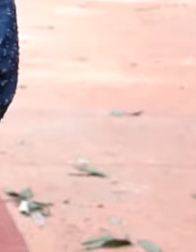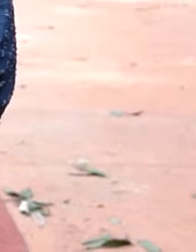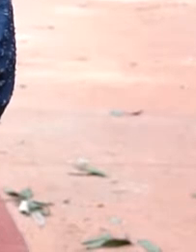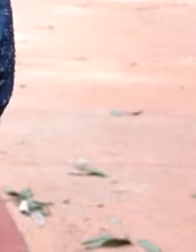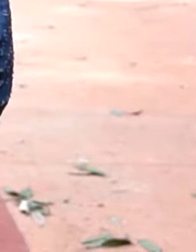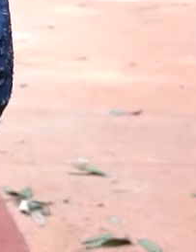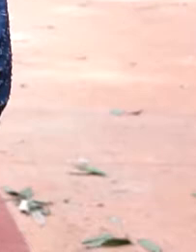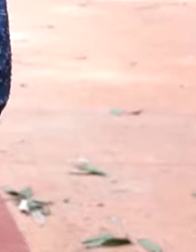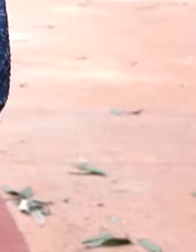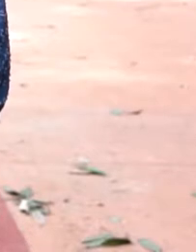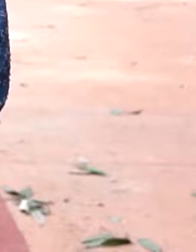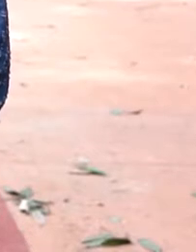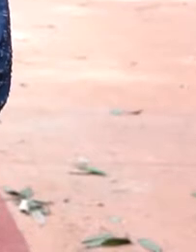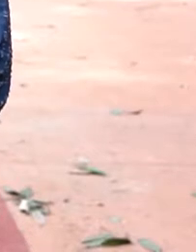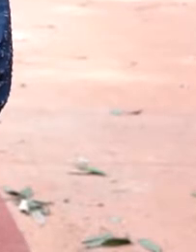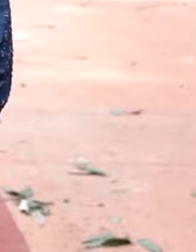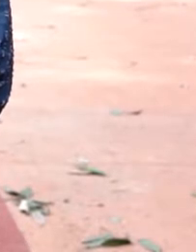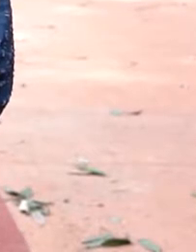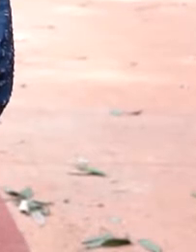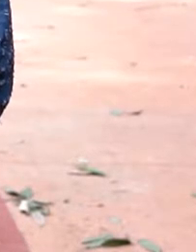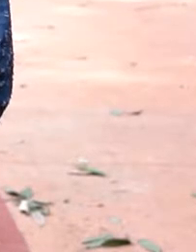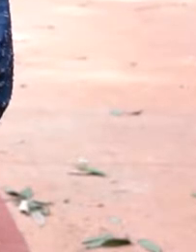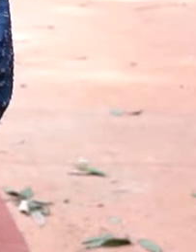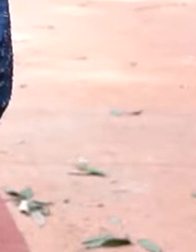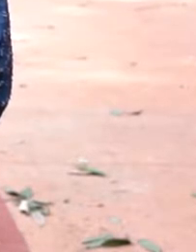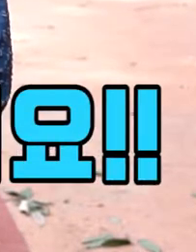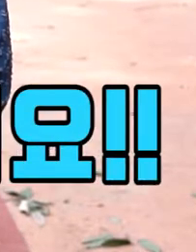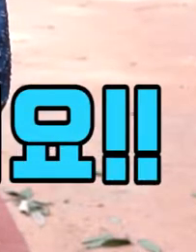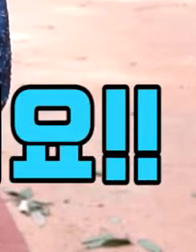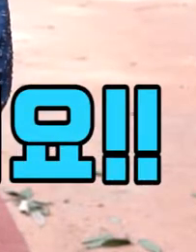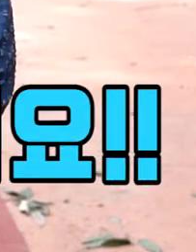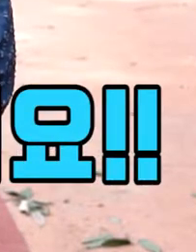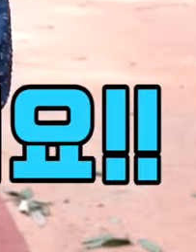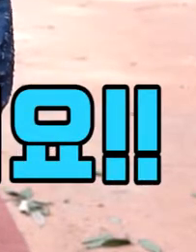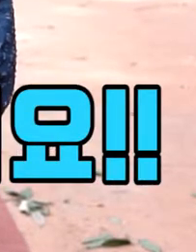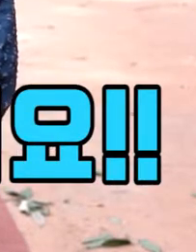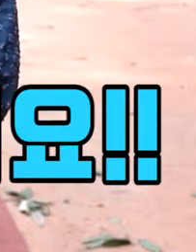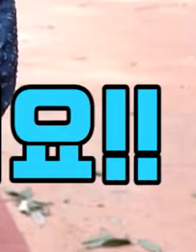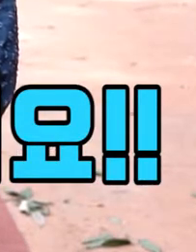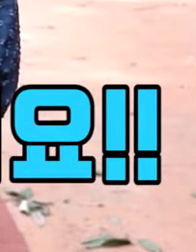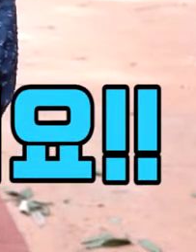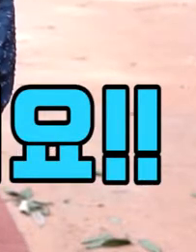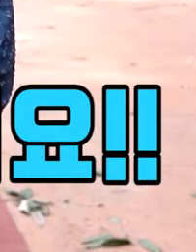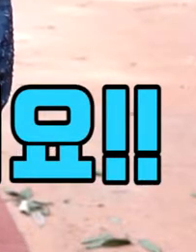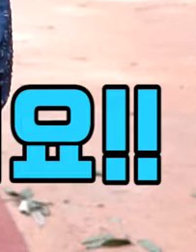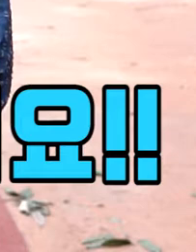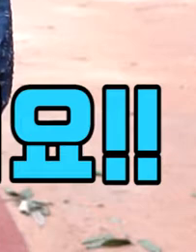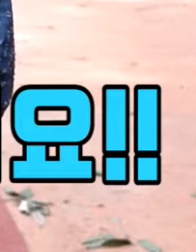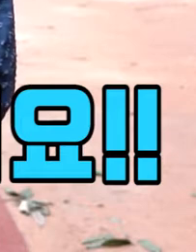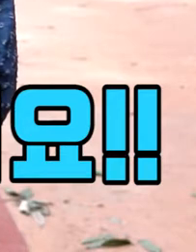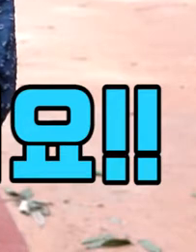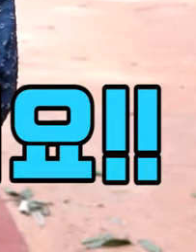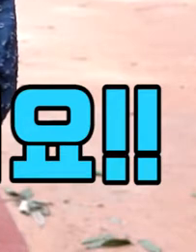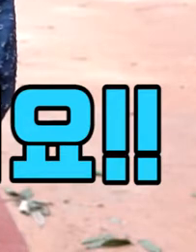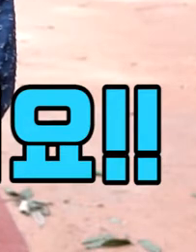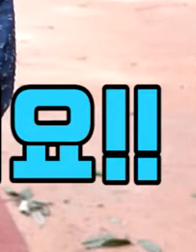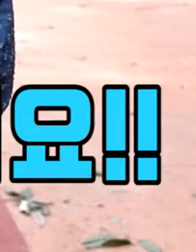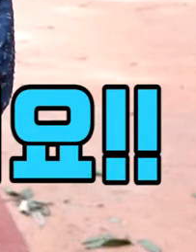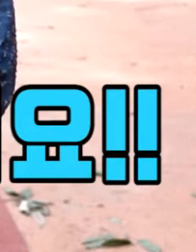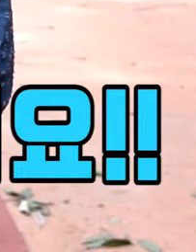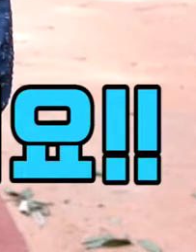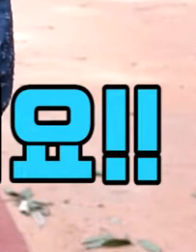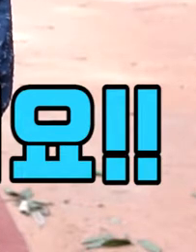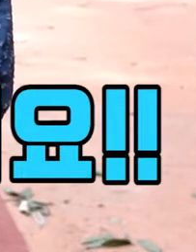많이 알려지진 않았지만 우리 주변 곳곳에 자리 잡은 숨은 명소들이 있는데요. 강서구가 숨어있는 관광